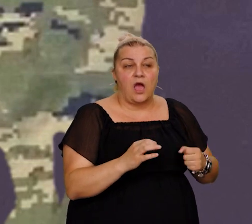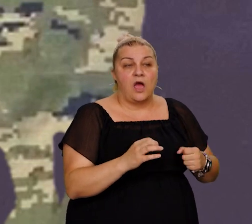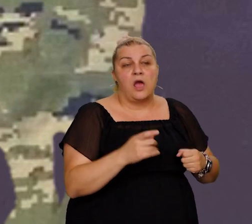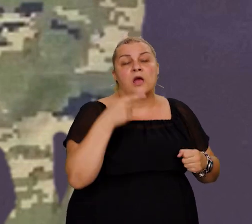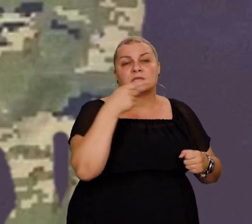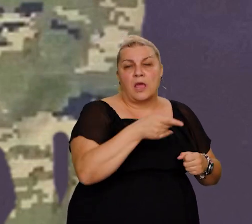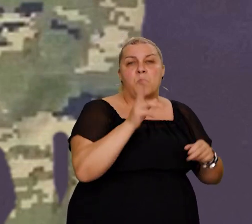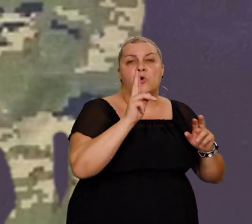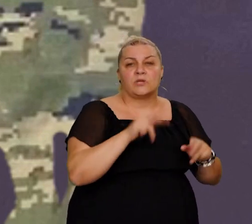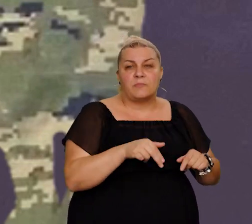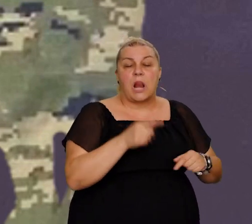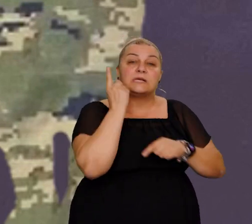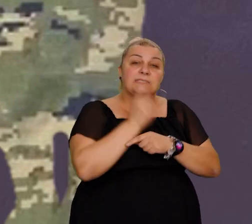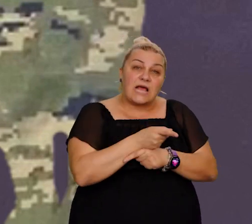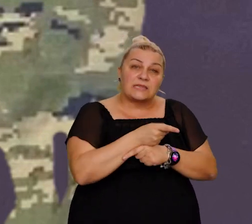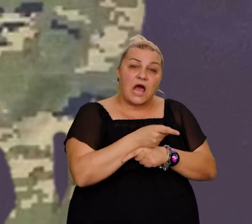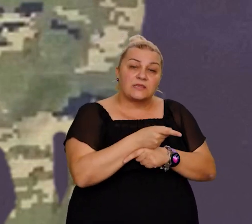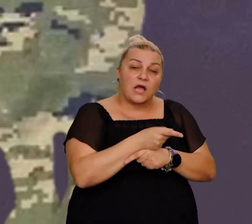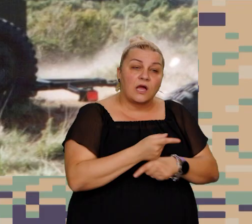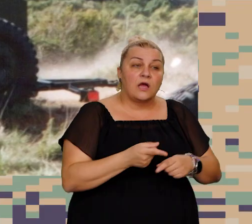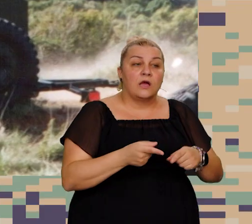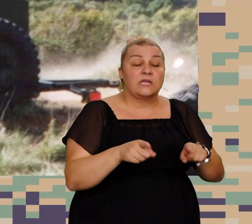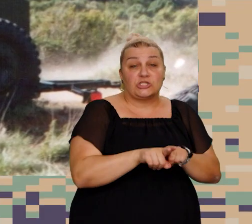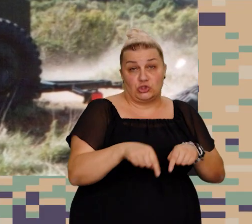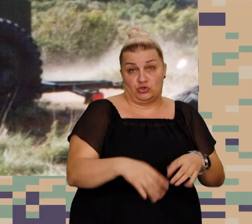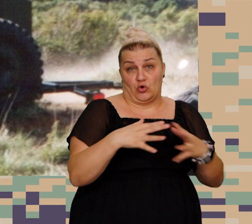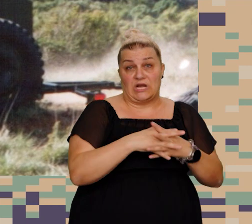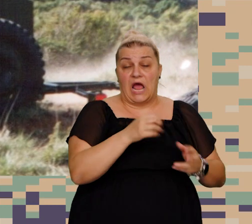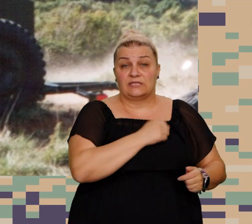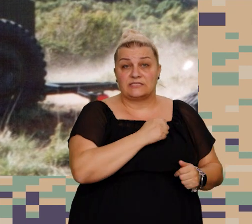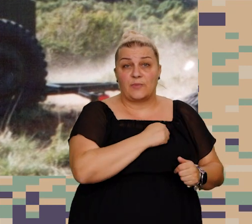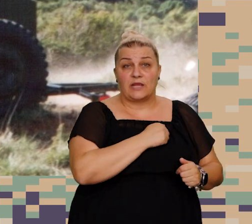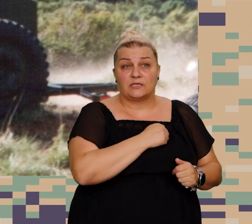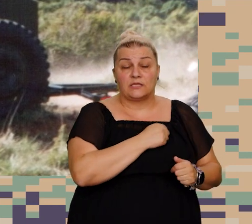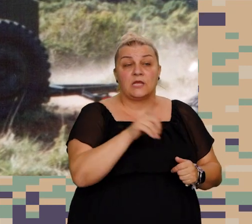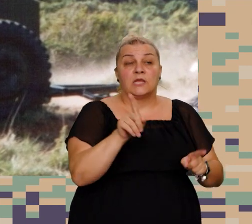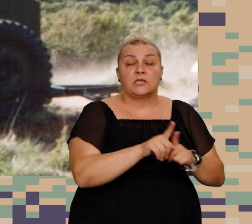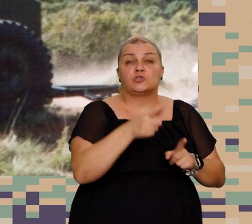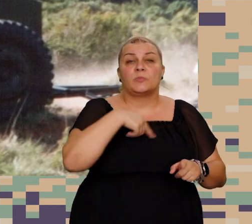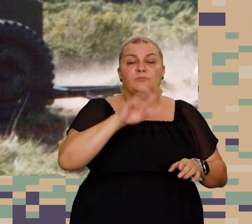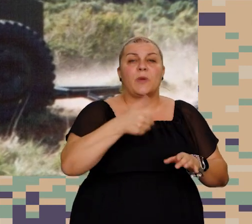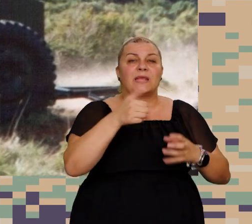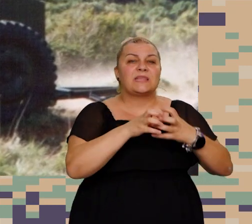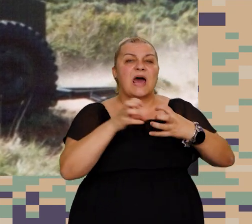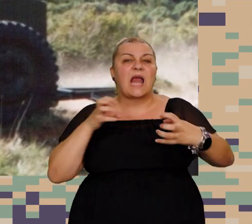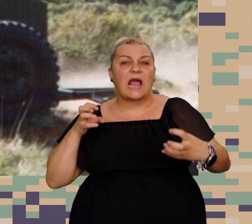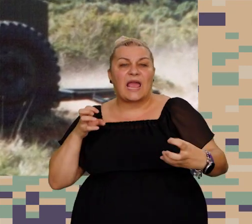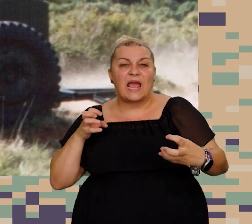je imala zadatak protuzračne obrane isto tako grada Splita. Imali smo jednu